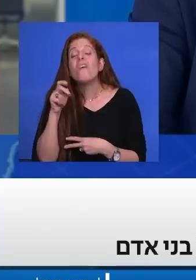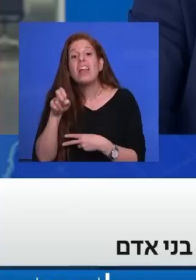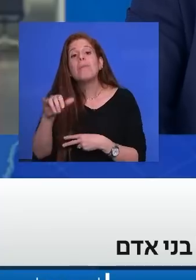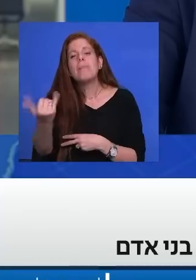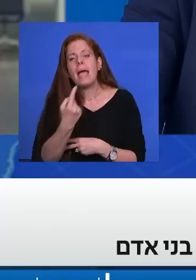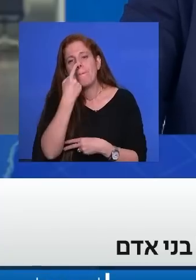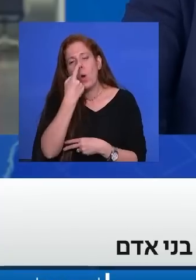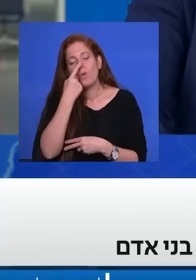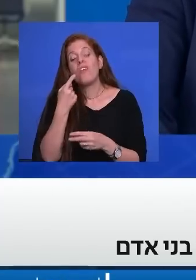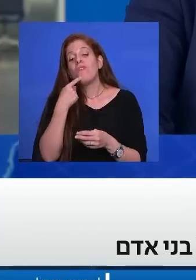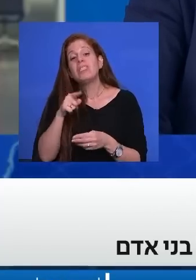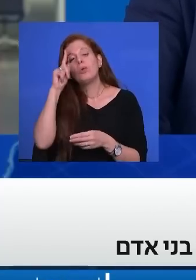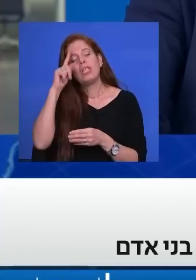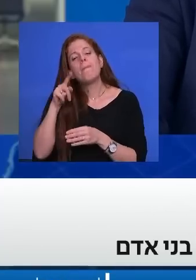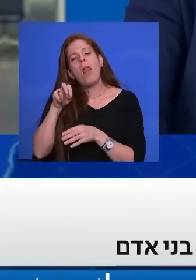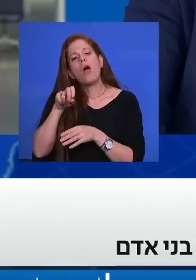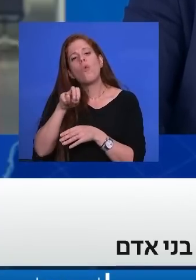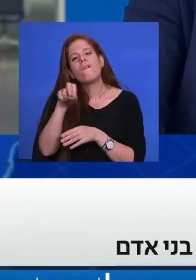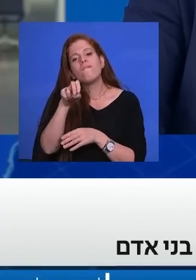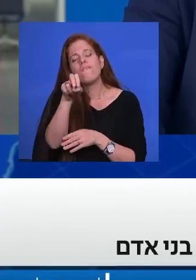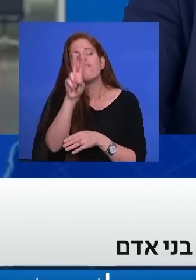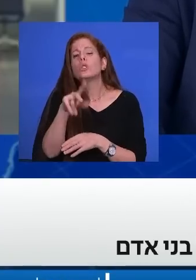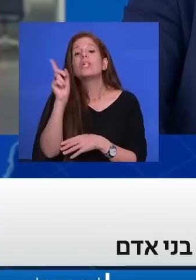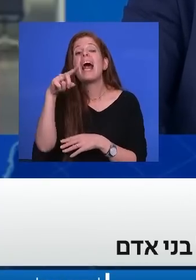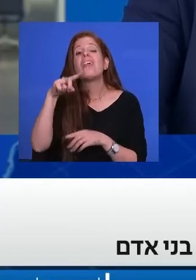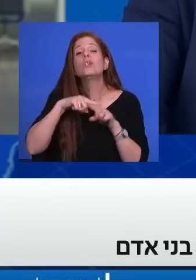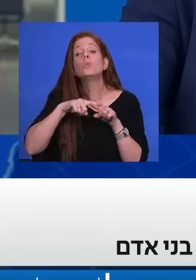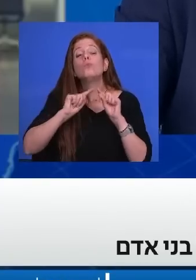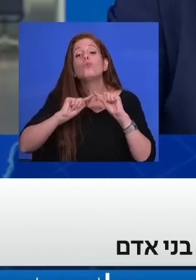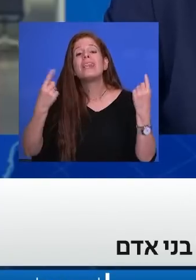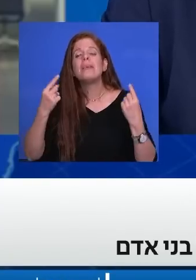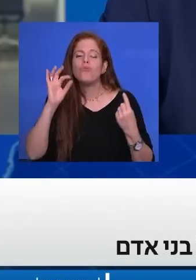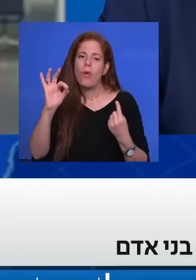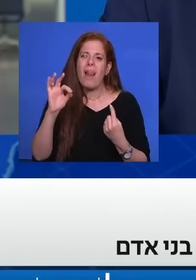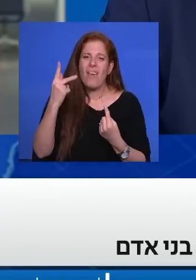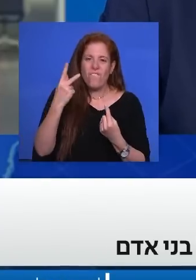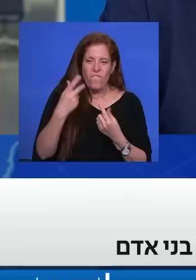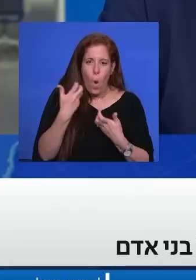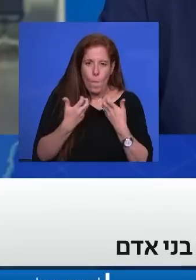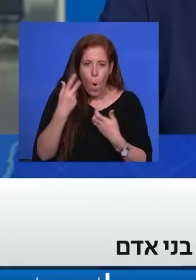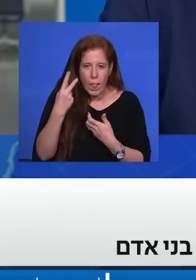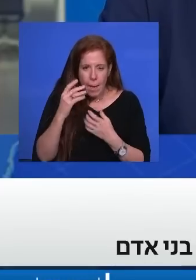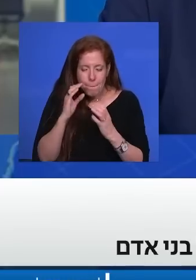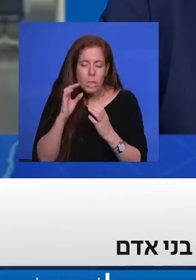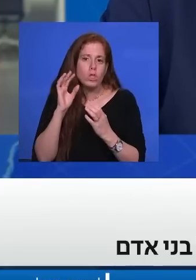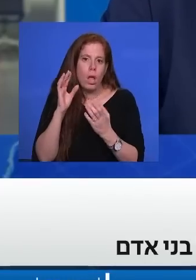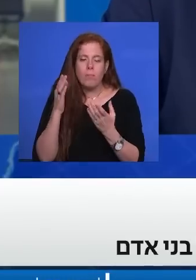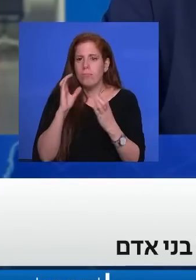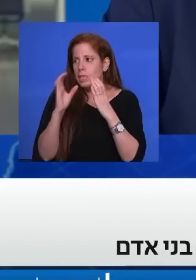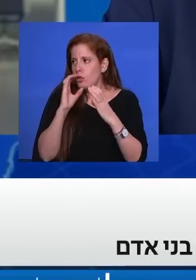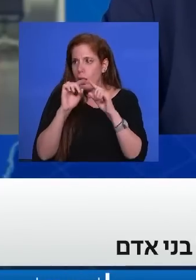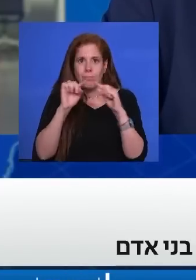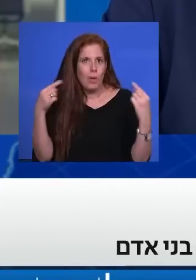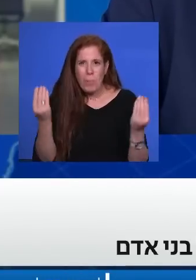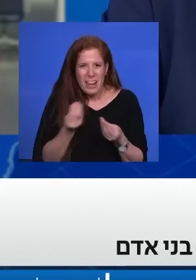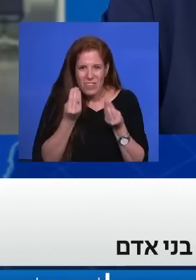יודעות לעקוב אחרי השביל. ויש עוד 1,000 סוגים שונים אחרים של פרומונים, כן. שמתקשרים כל מיני דברים, ולכן יש להם